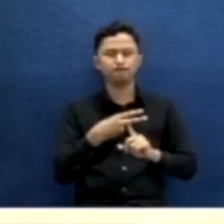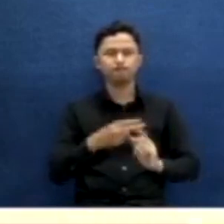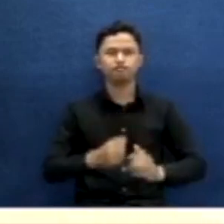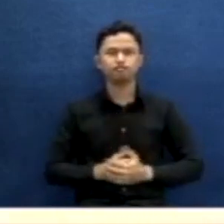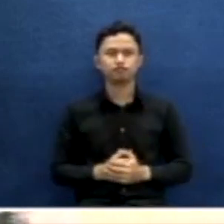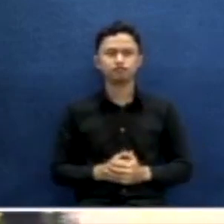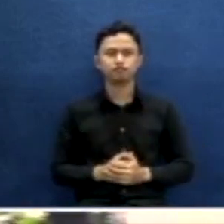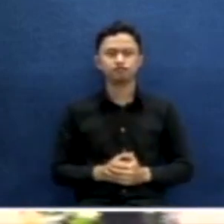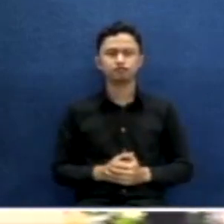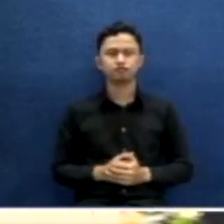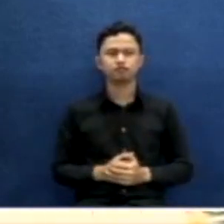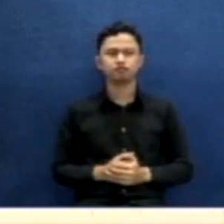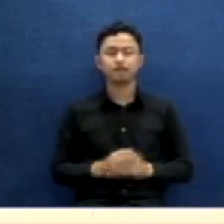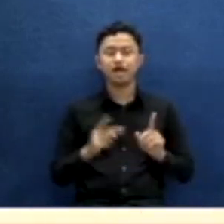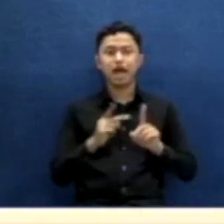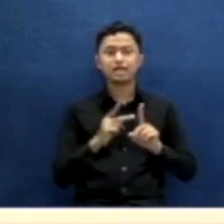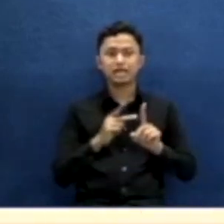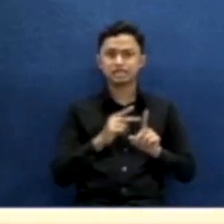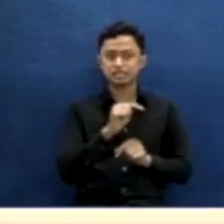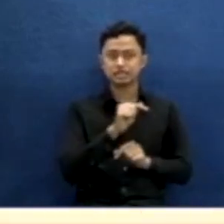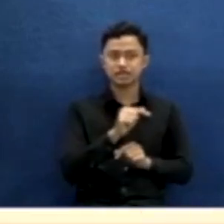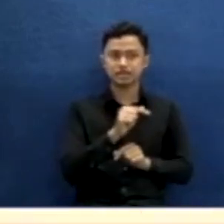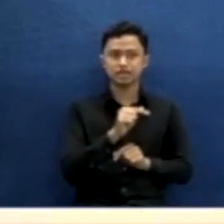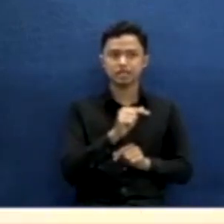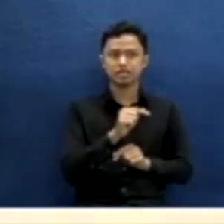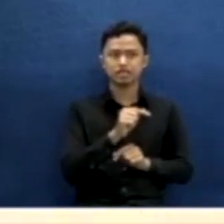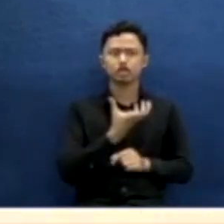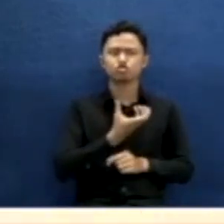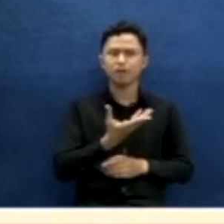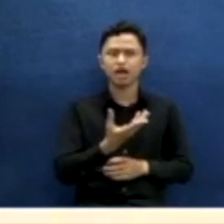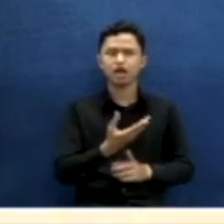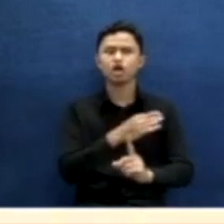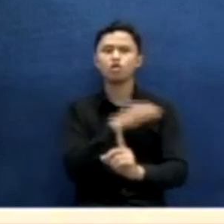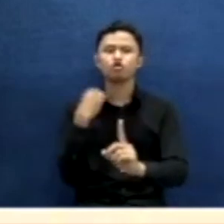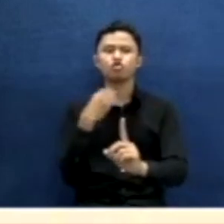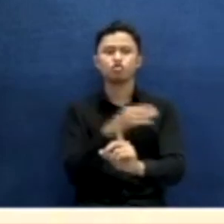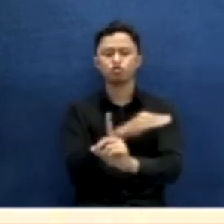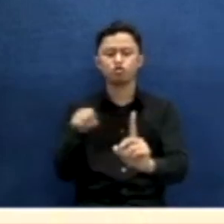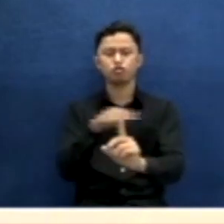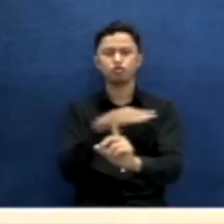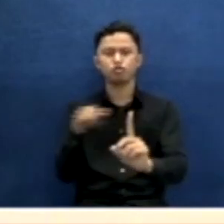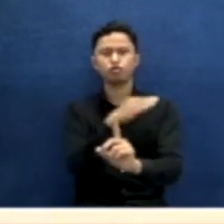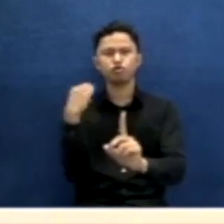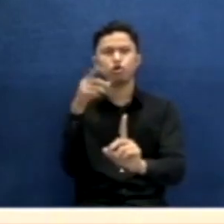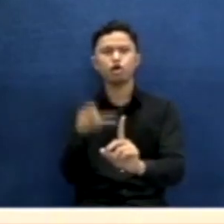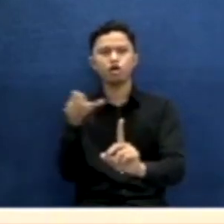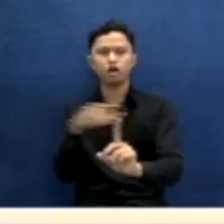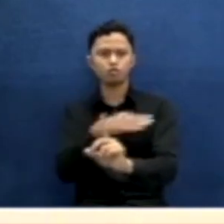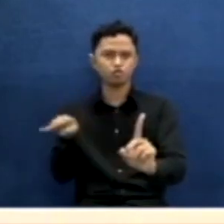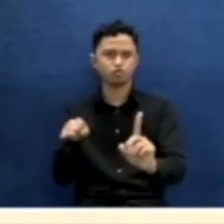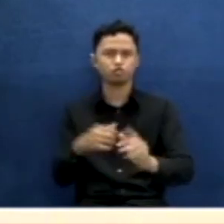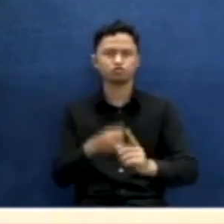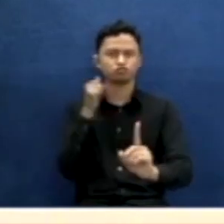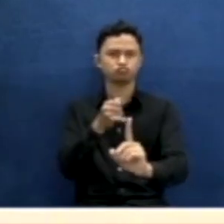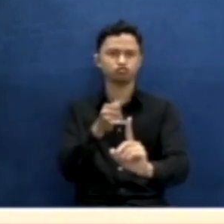pemimpinyang sangattirani.Suka membunuhbanyakorang.Namanyaadalah HajazbinYusuf.Haj